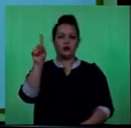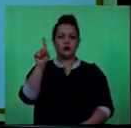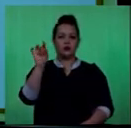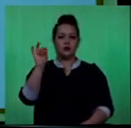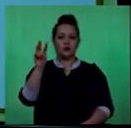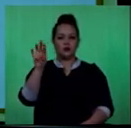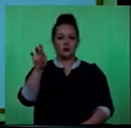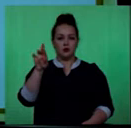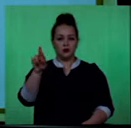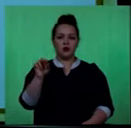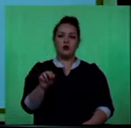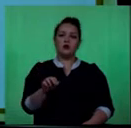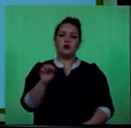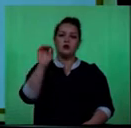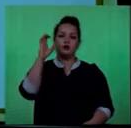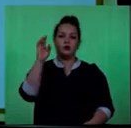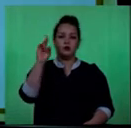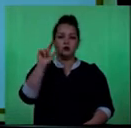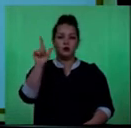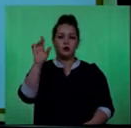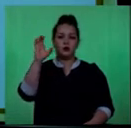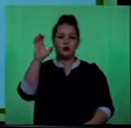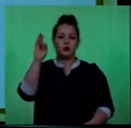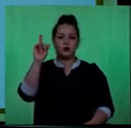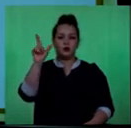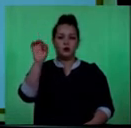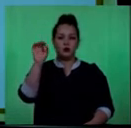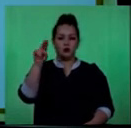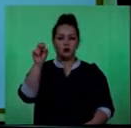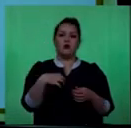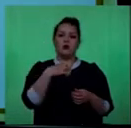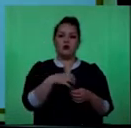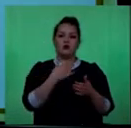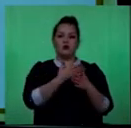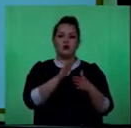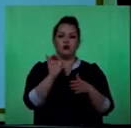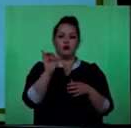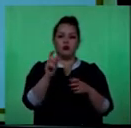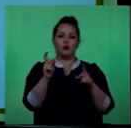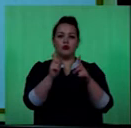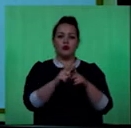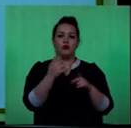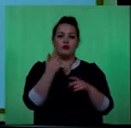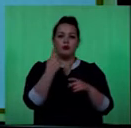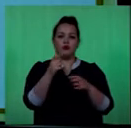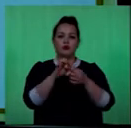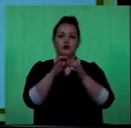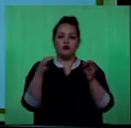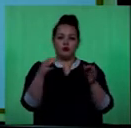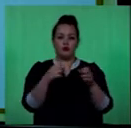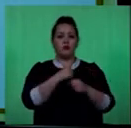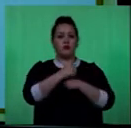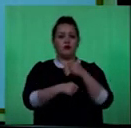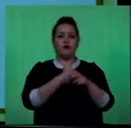третье снег снегопад ребята какая общая часть у слов первой строки конечно же медведь